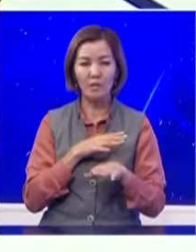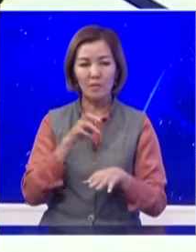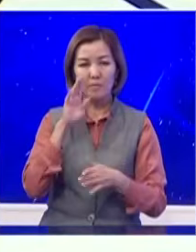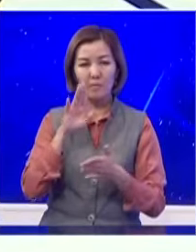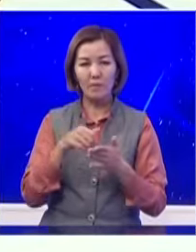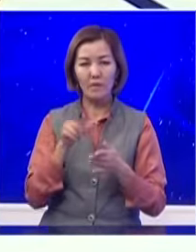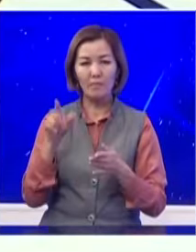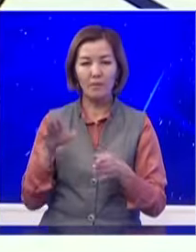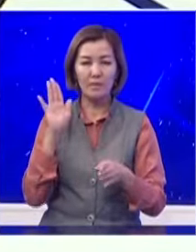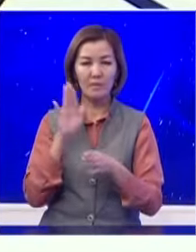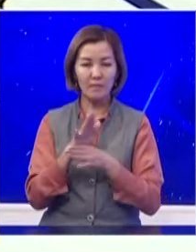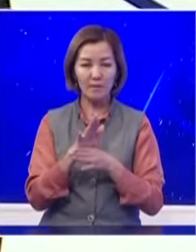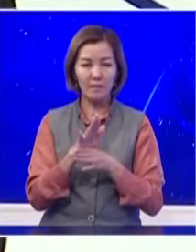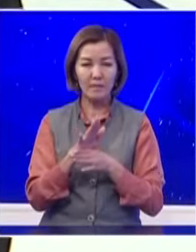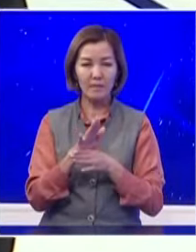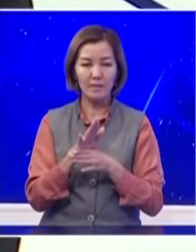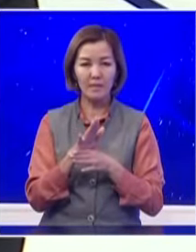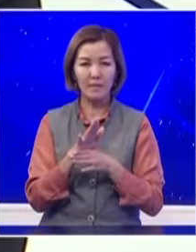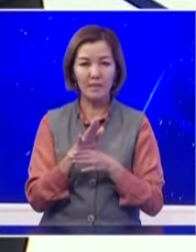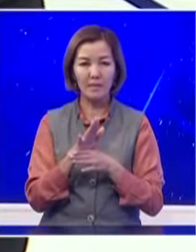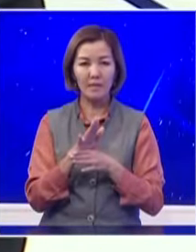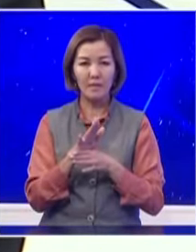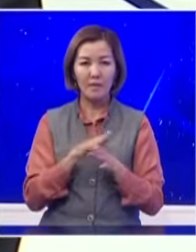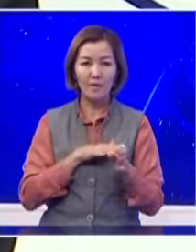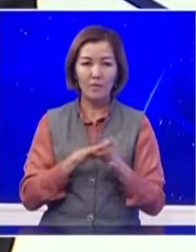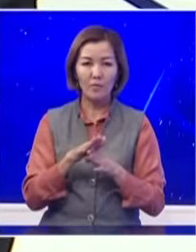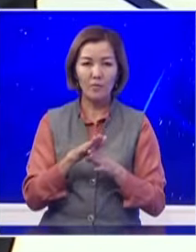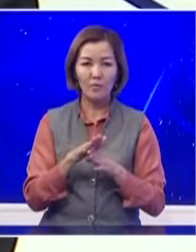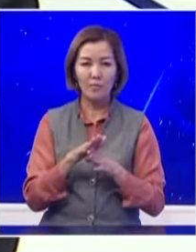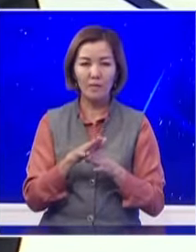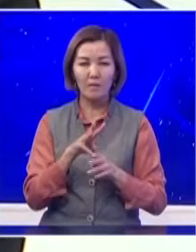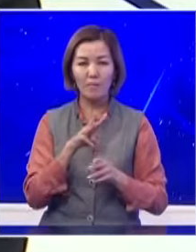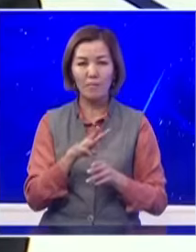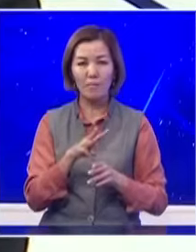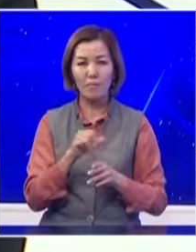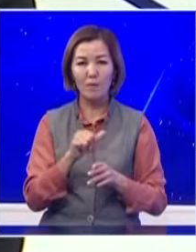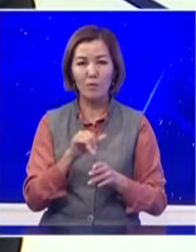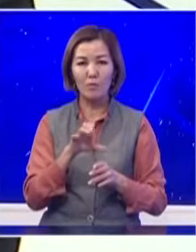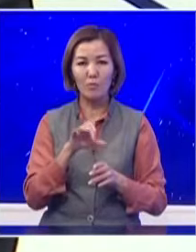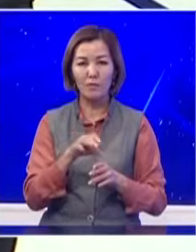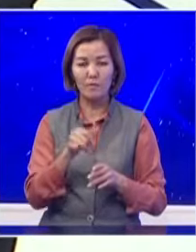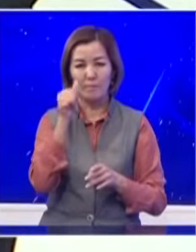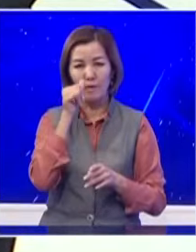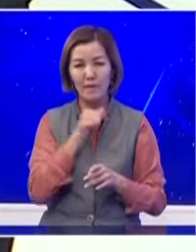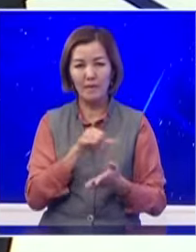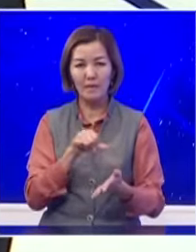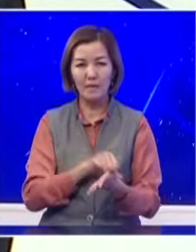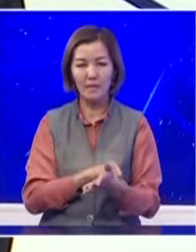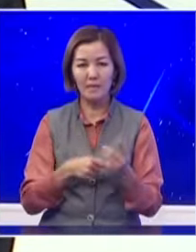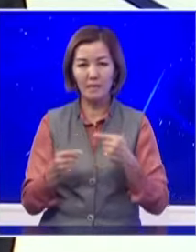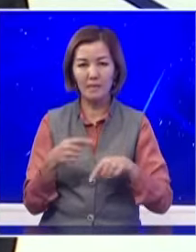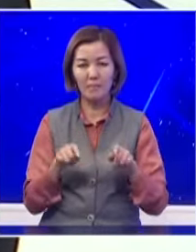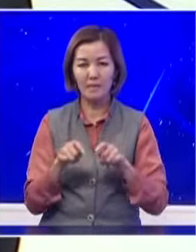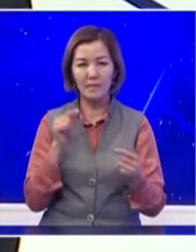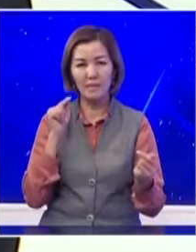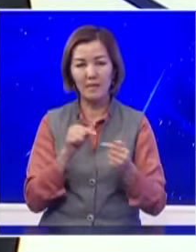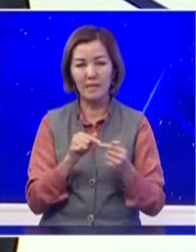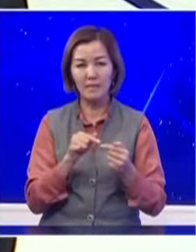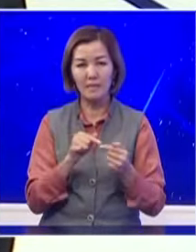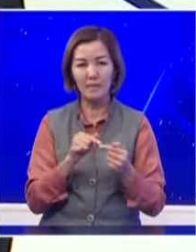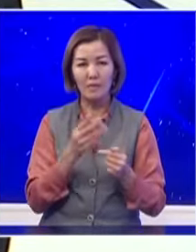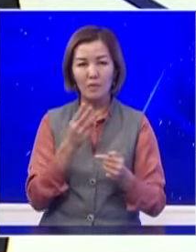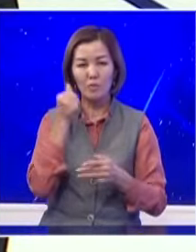басшысының тапсырмасына сәйкес үкімет қаулысымен маусым айында нашақорлыққа және есірткі бизнесіне қарсы күрес